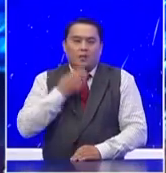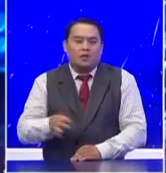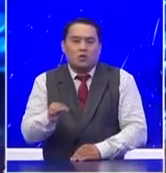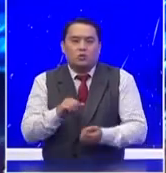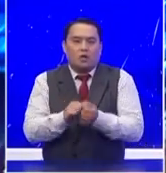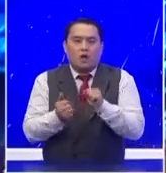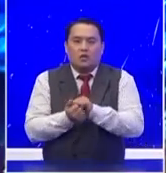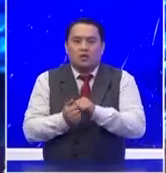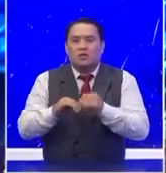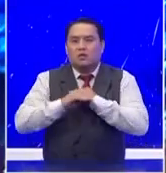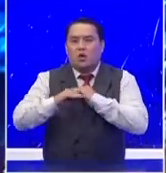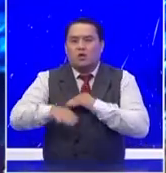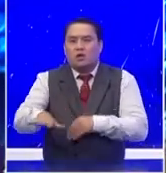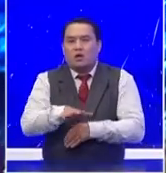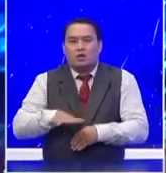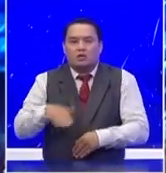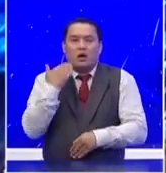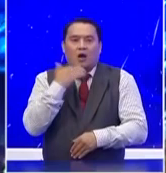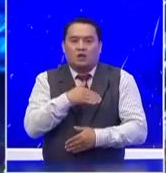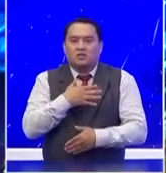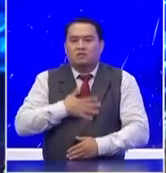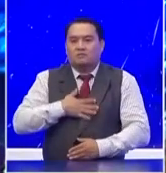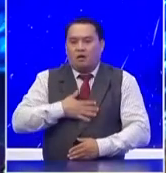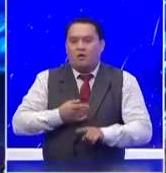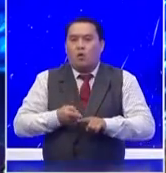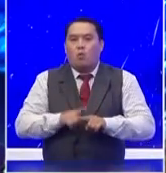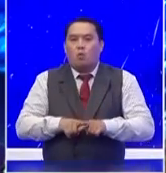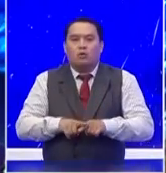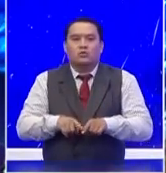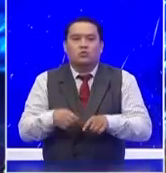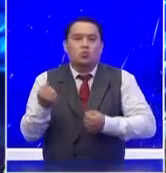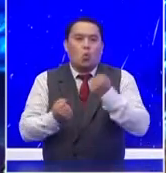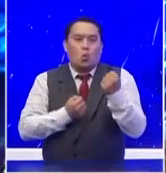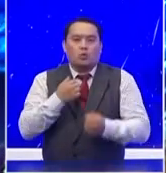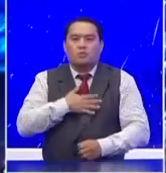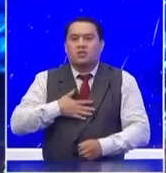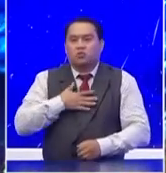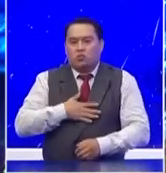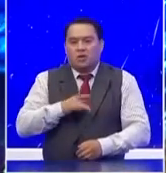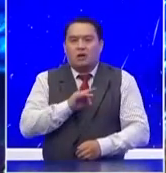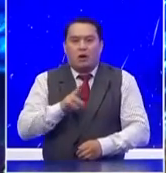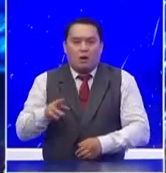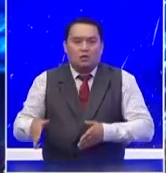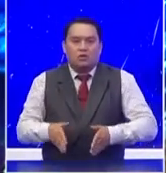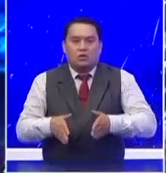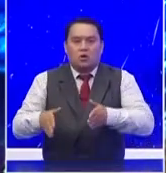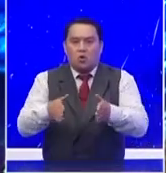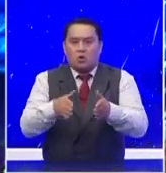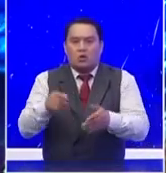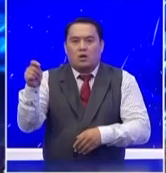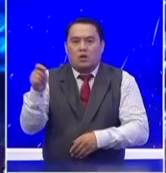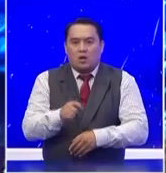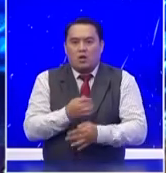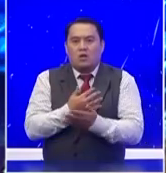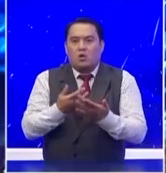Алматы-Өскемен тас жолындағы кейбір учаскелердің сапасы сын көтермейді. Бұл мәселе әсіресе көлік жүргізушілерін алаңдатып отыр. Республикалық трассада келе